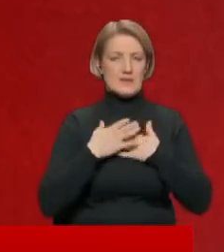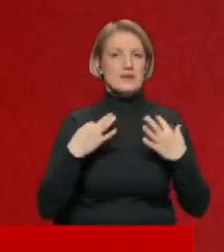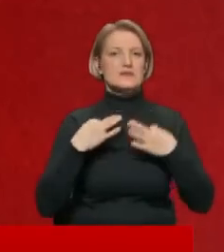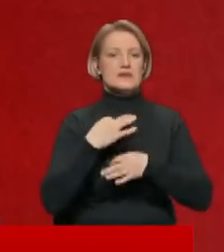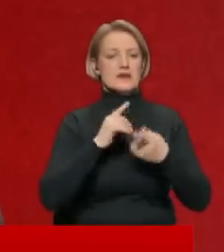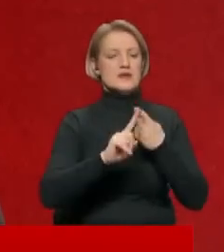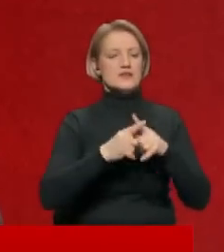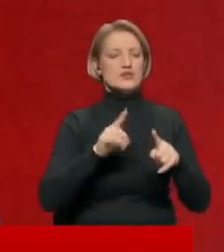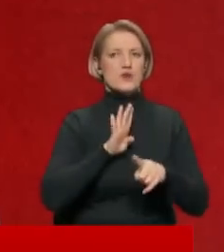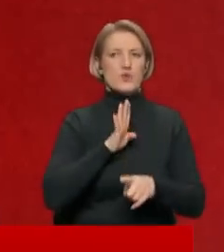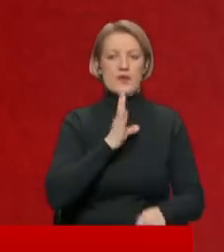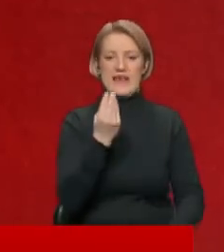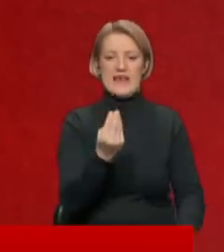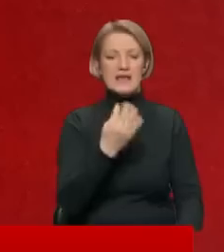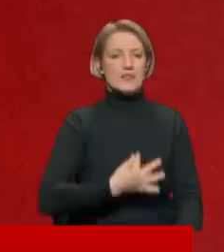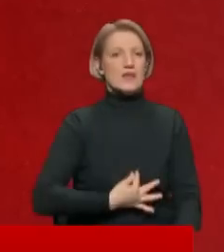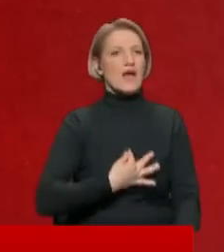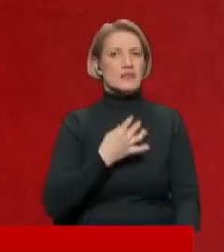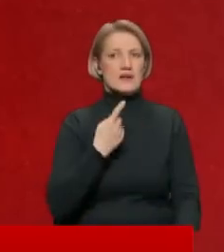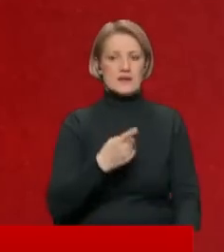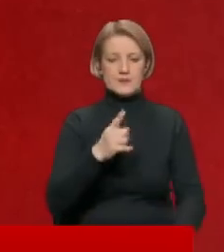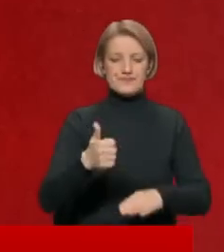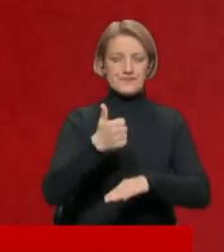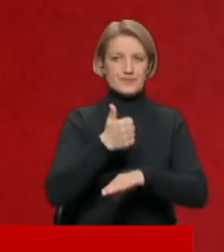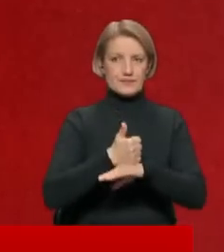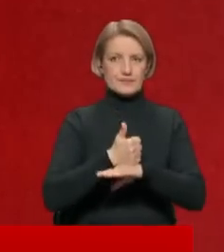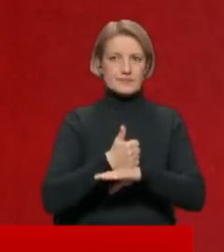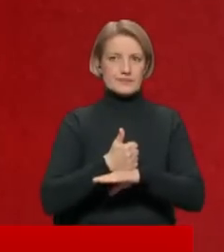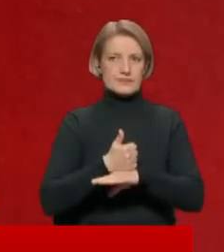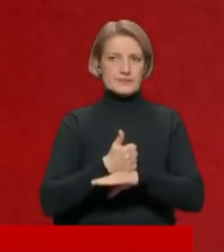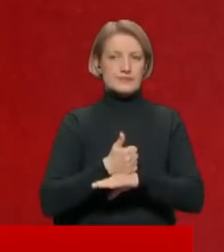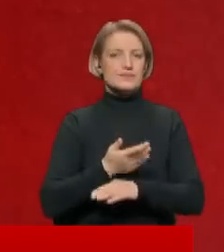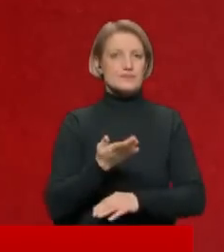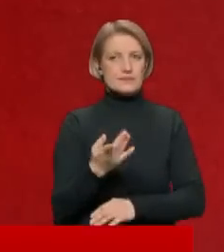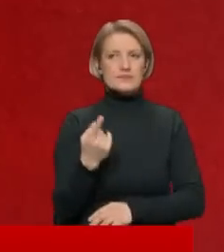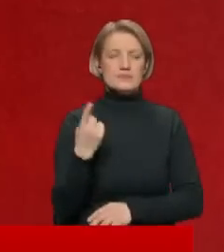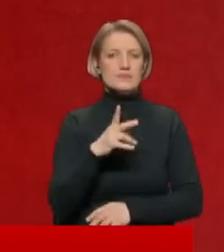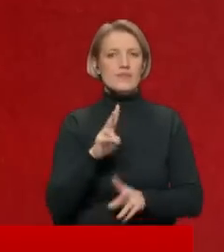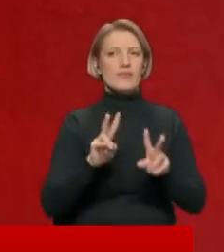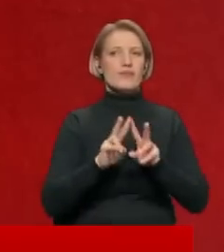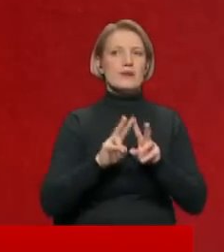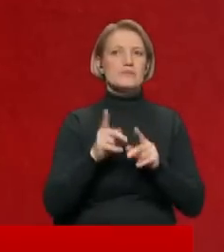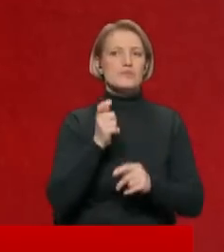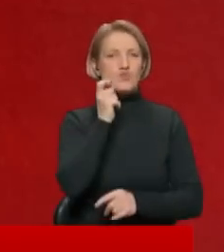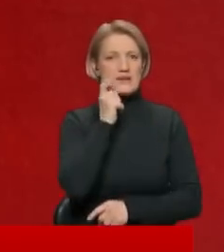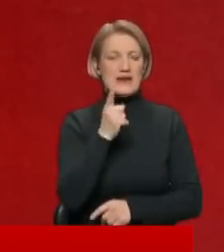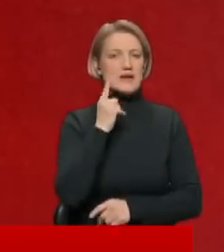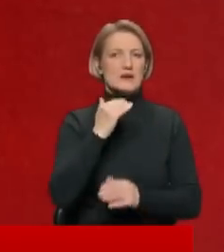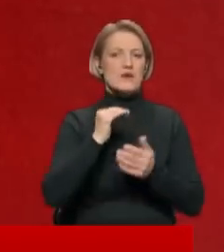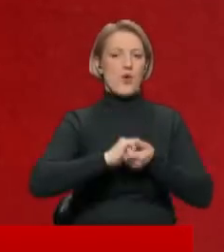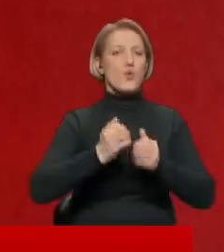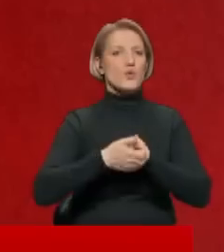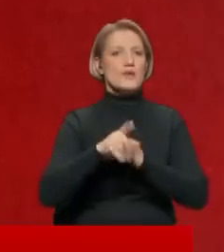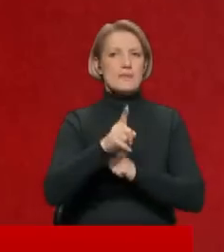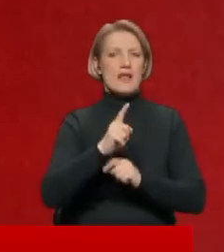Kılıçdaroğlu'nun çok iyi niyetle bu tür iktidar Ee bir takım mütedeyim muhafazakar kitle Ve